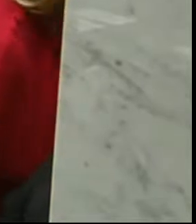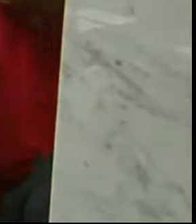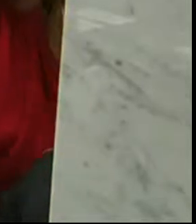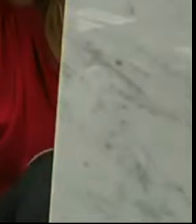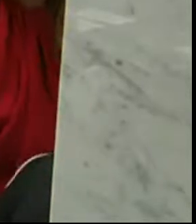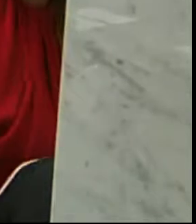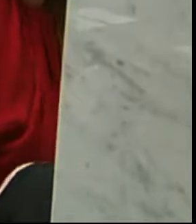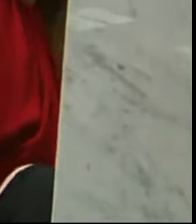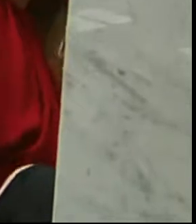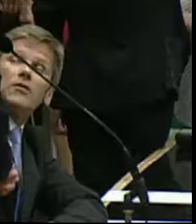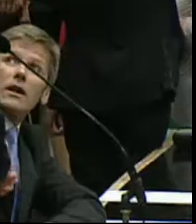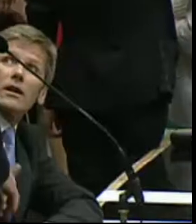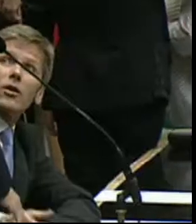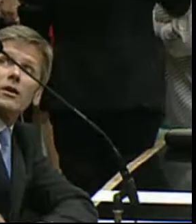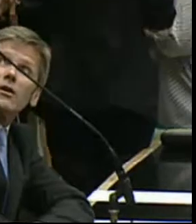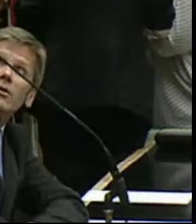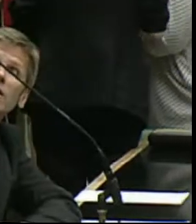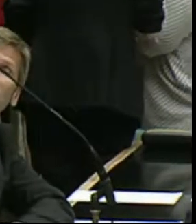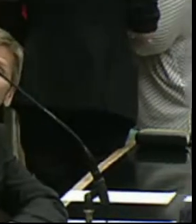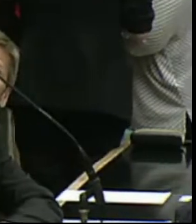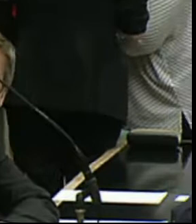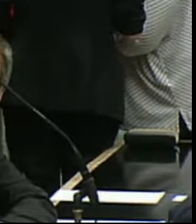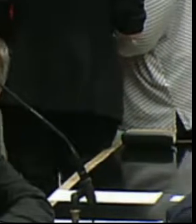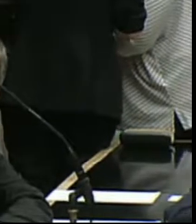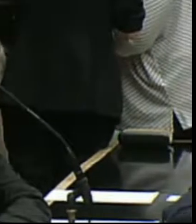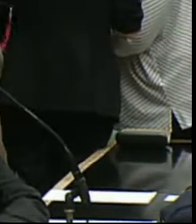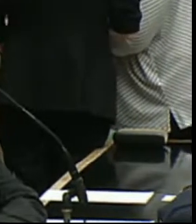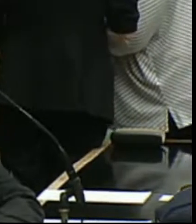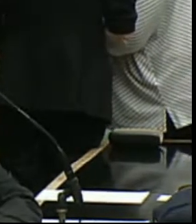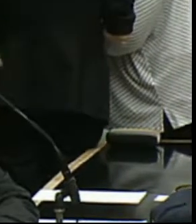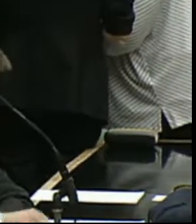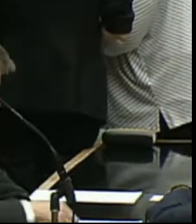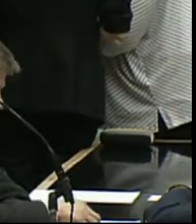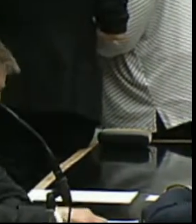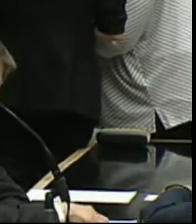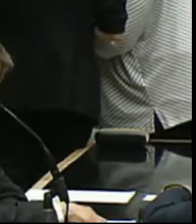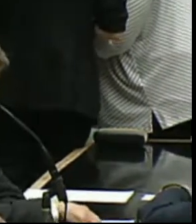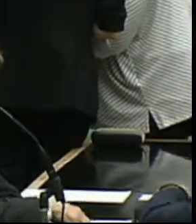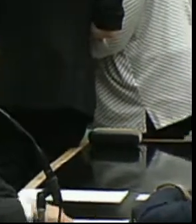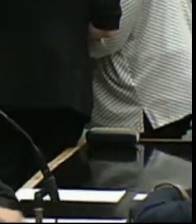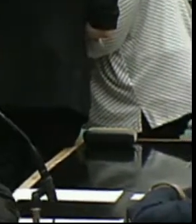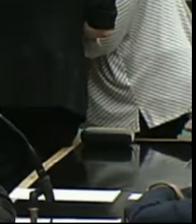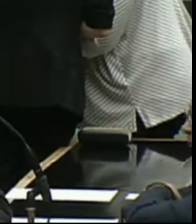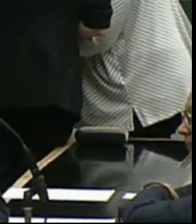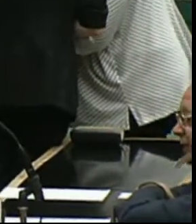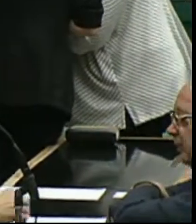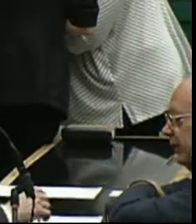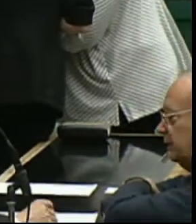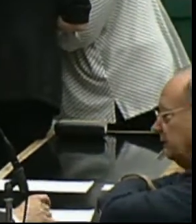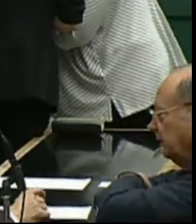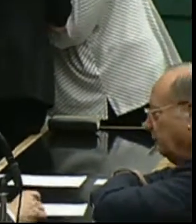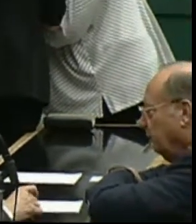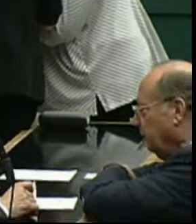bereits aus den letzten Tagen bzw. Wochen bekannten Positionen noch einmal